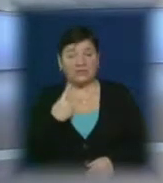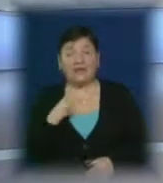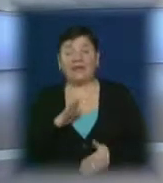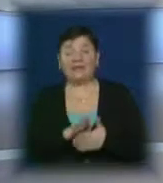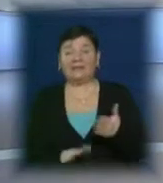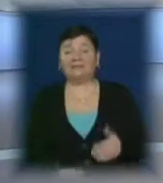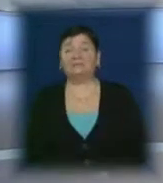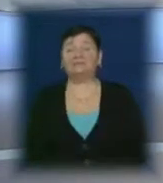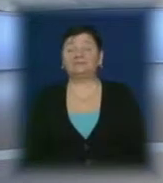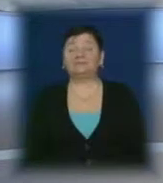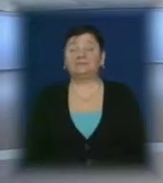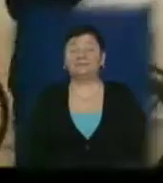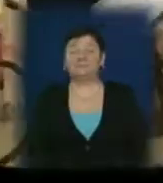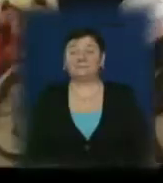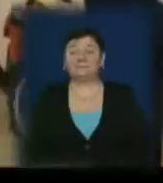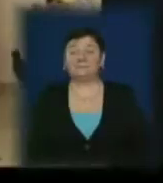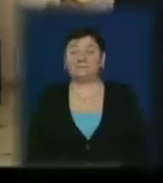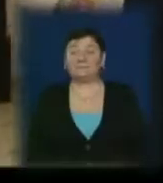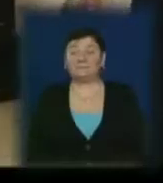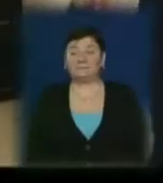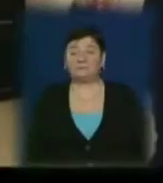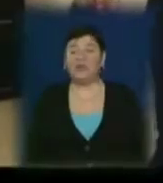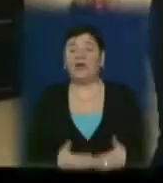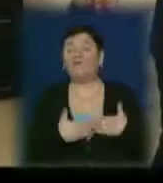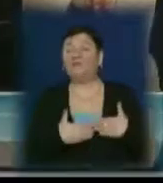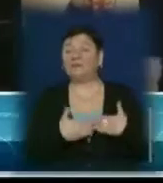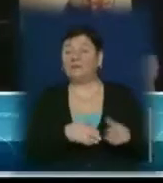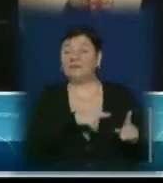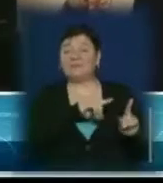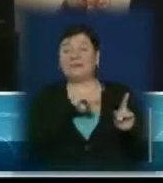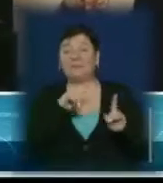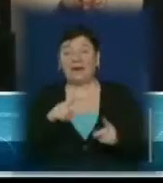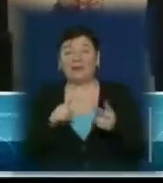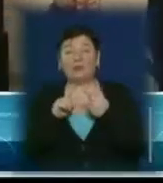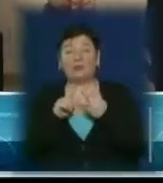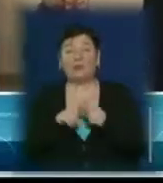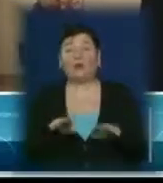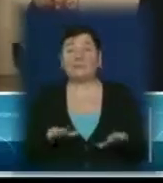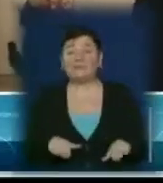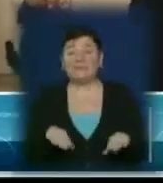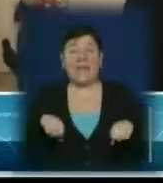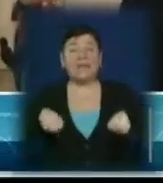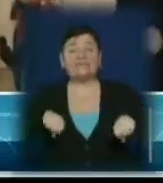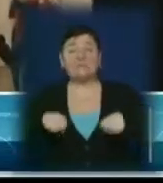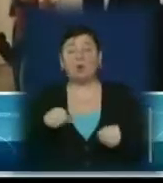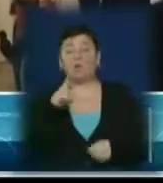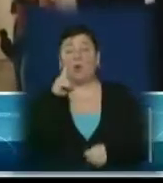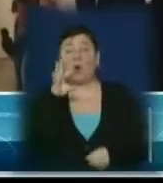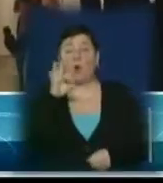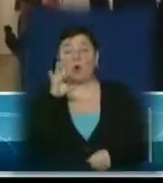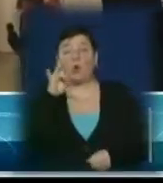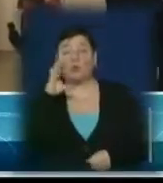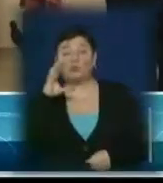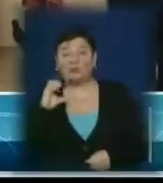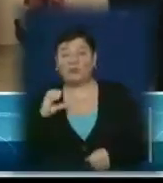Віталій Біровчак. В активі закарпатців і друге місце з мотокросу у фіналі Кубка України